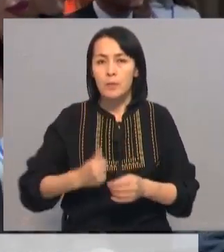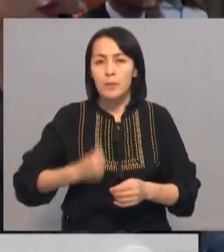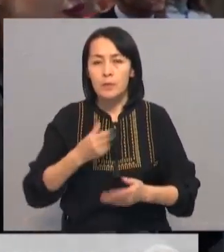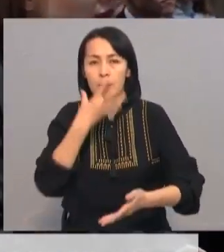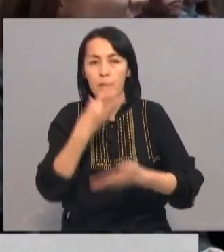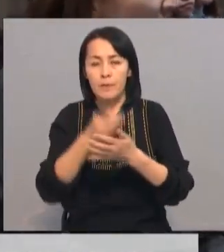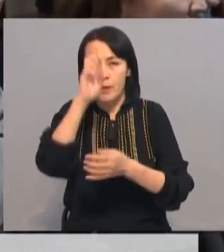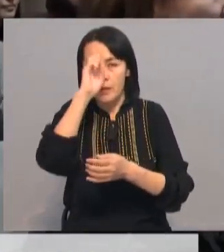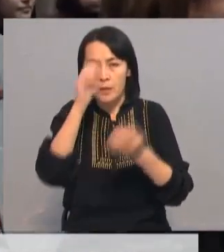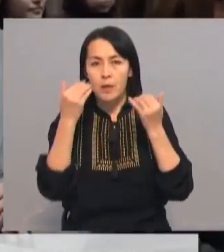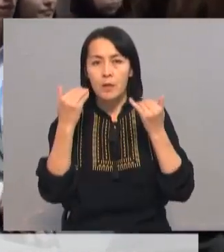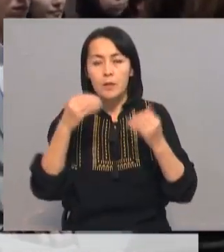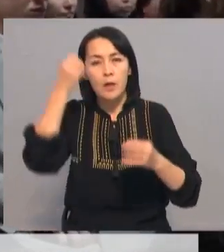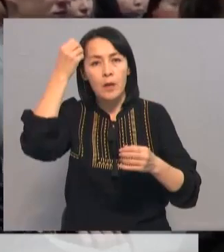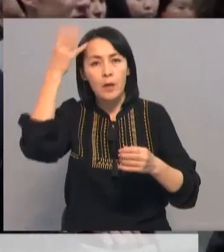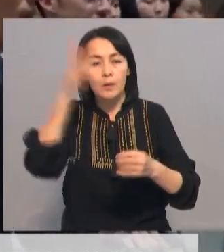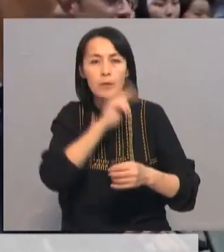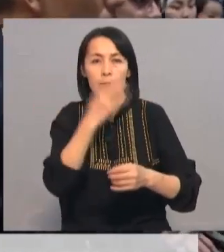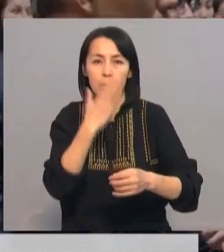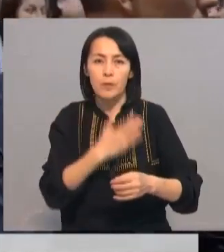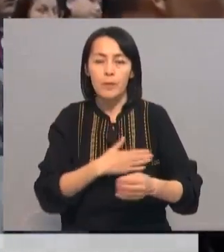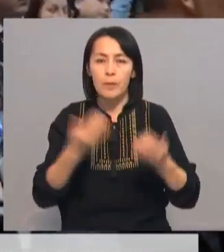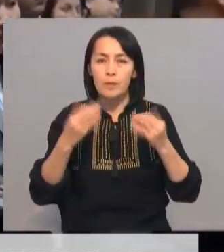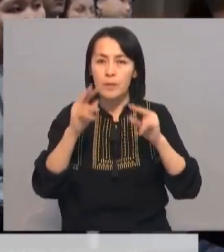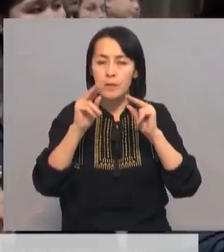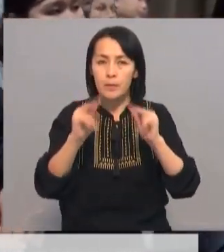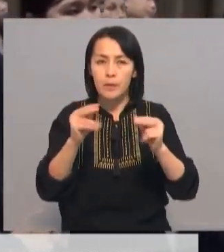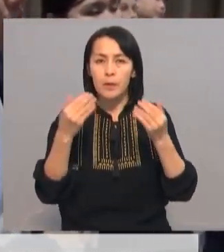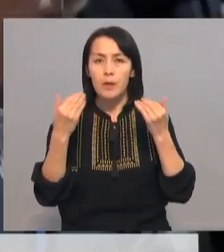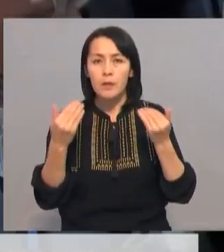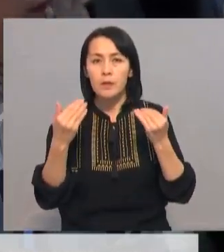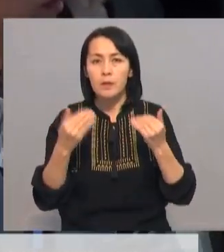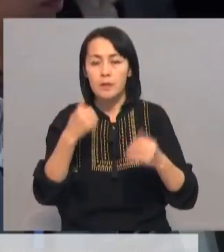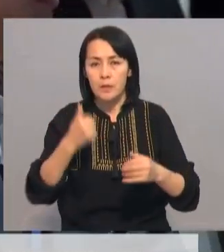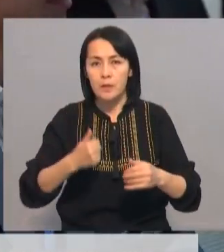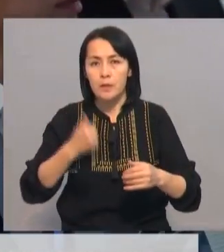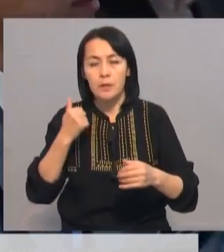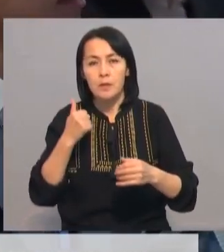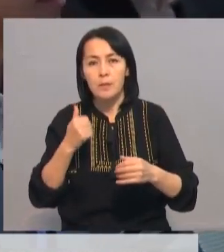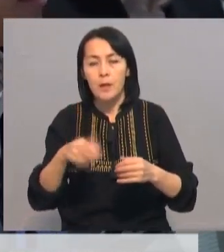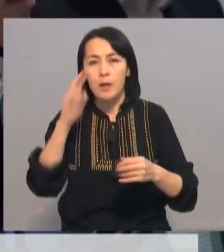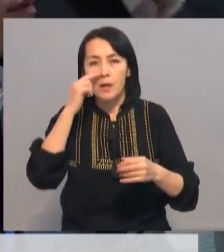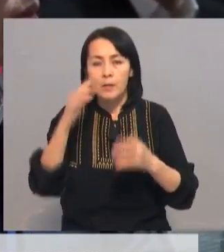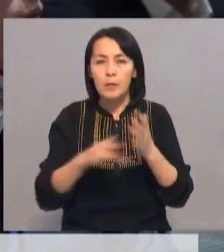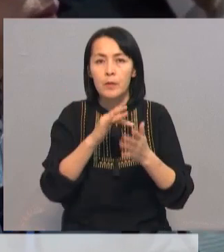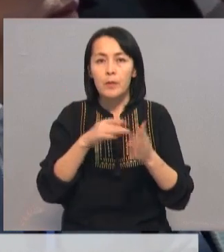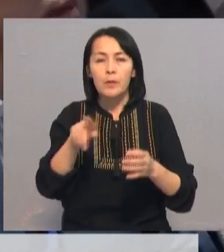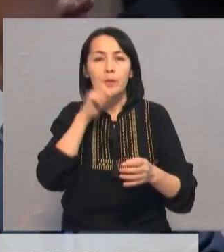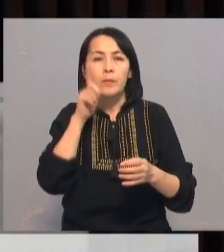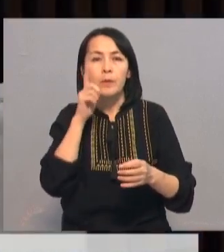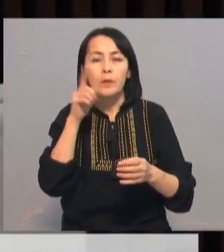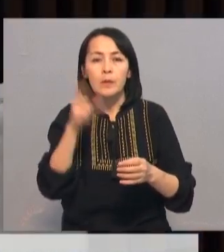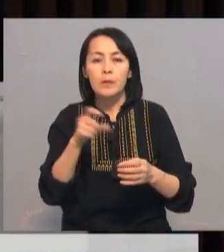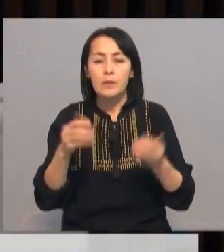патриотами своей страны, образованными, трудолюбивыми, справедливыми, а также сострадательными. Шымкент – город молодежи.